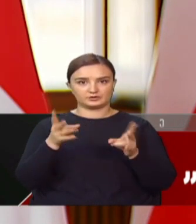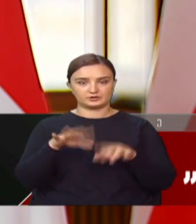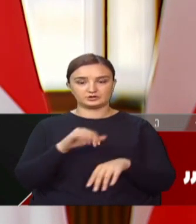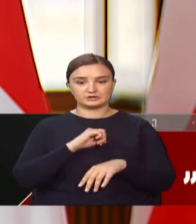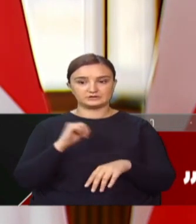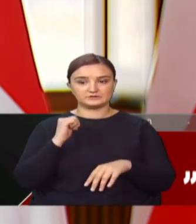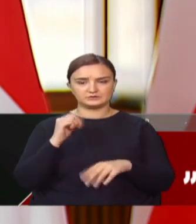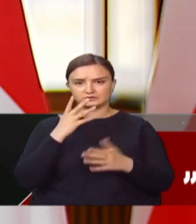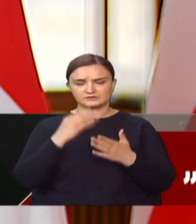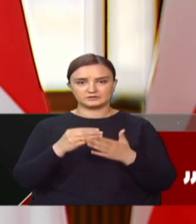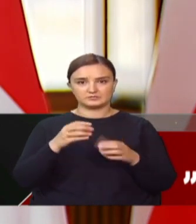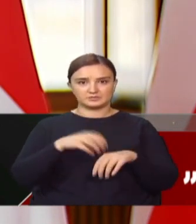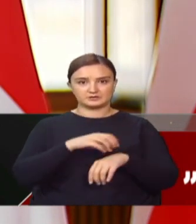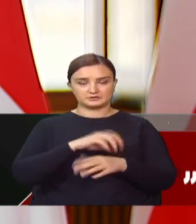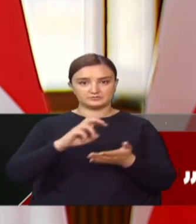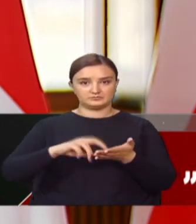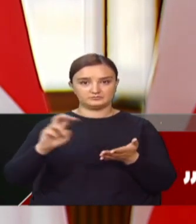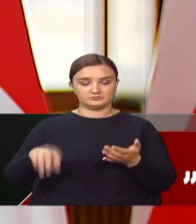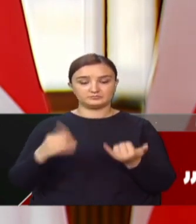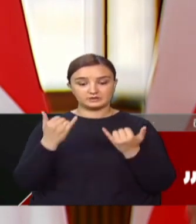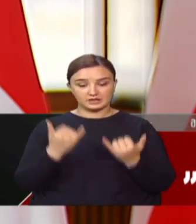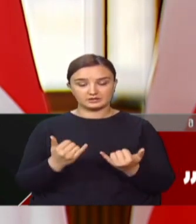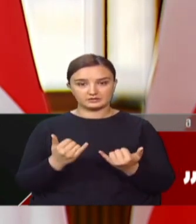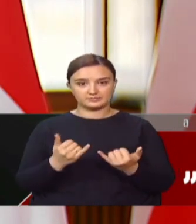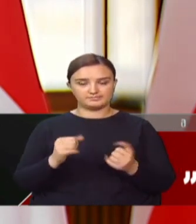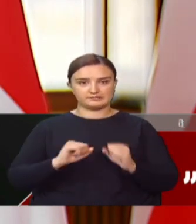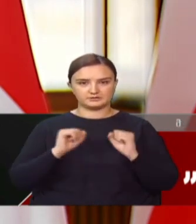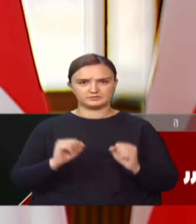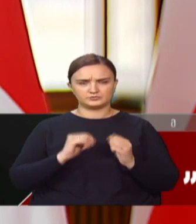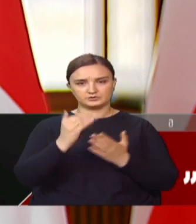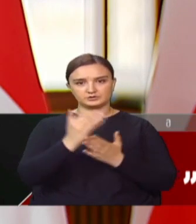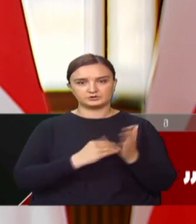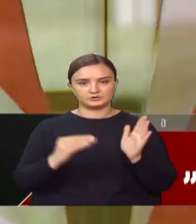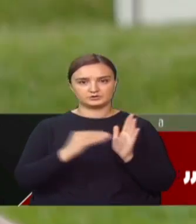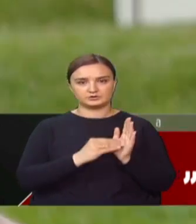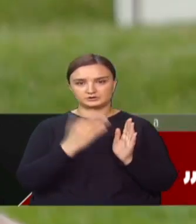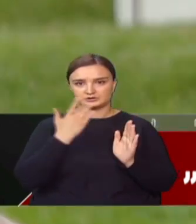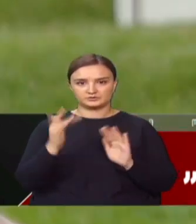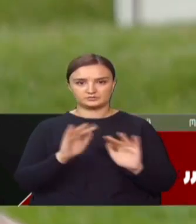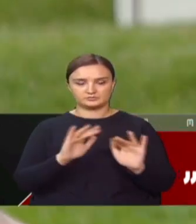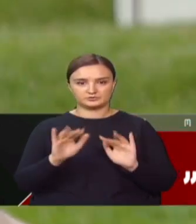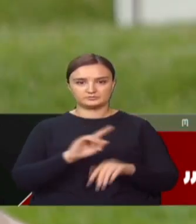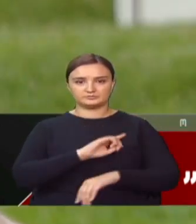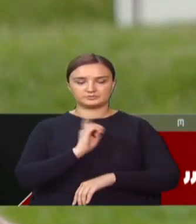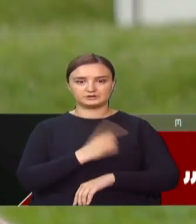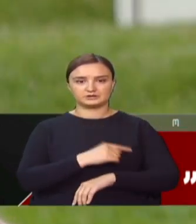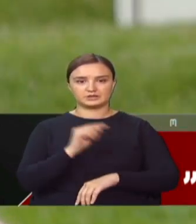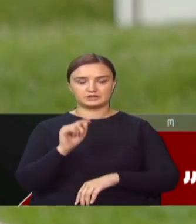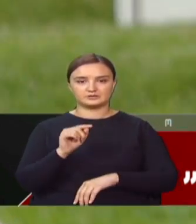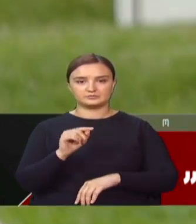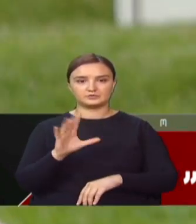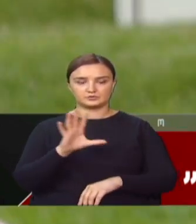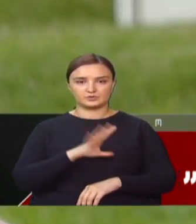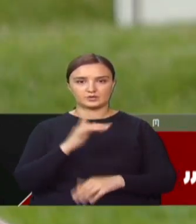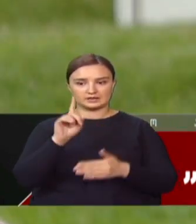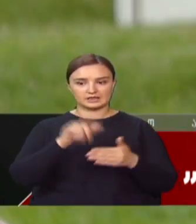თვითონაც გავიდა თავის პარტიიდან და რა თქმა უნდა ეხა შეეცდება რომ სიაში ჩაეწეროს ნაცმოძრაობის ძალა რომელსაც